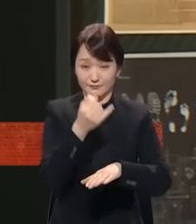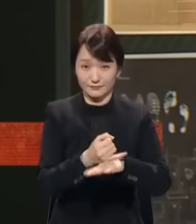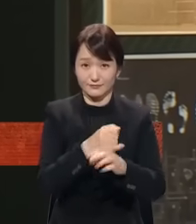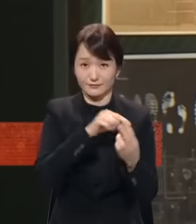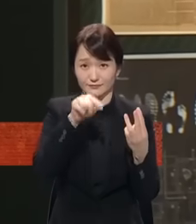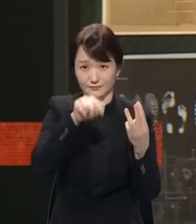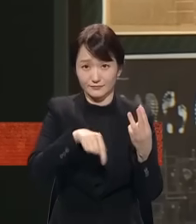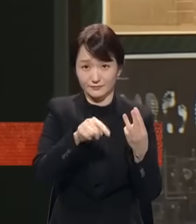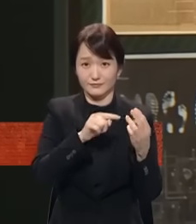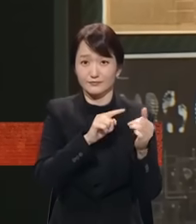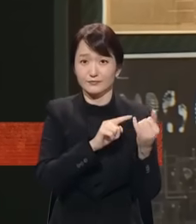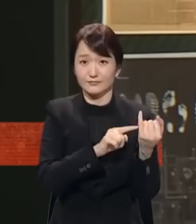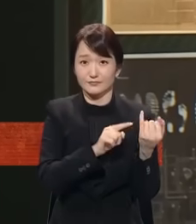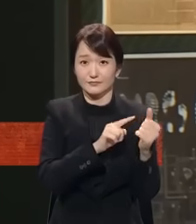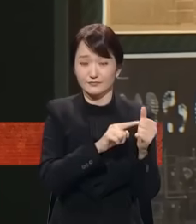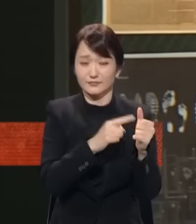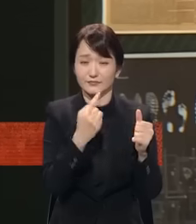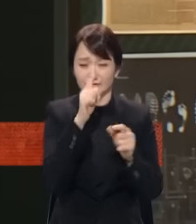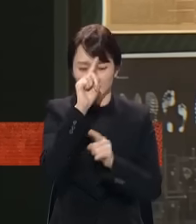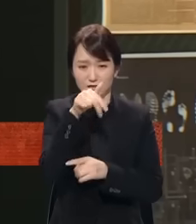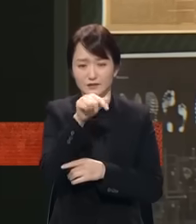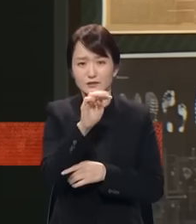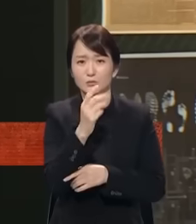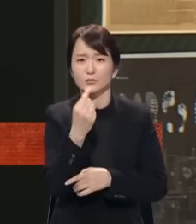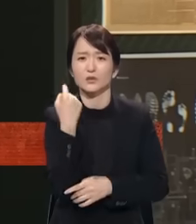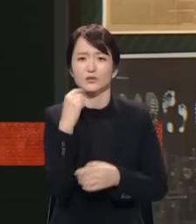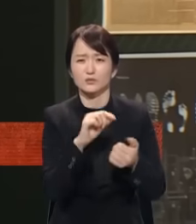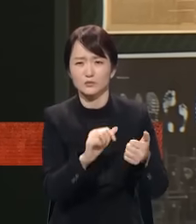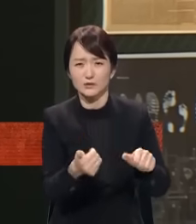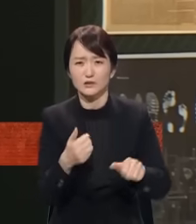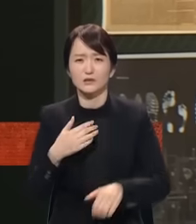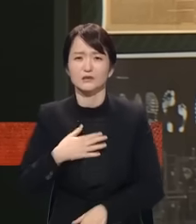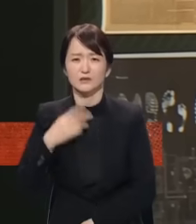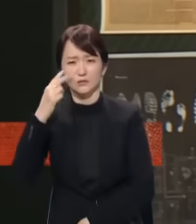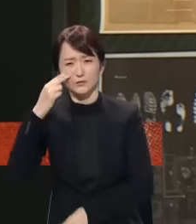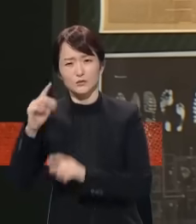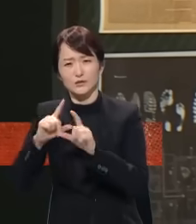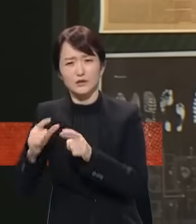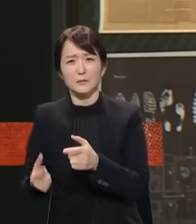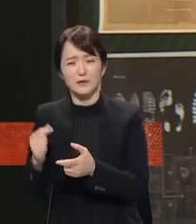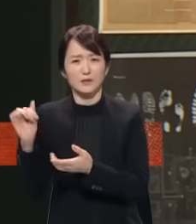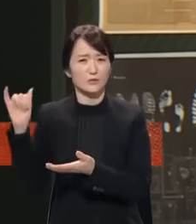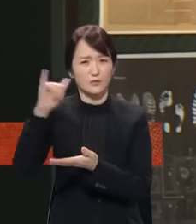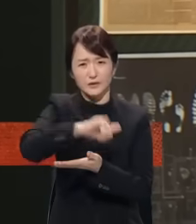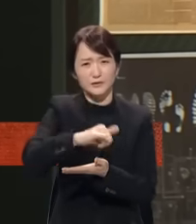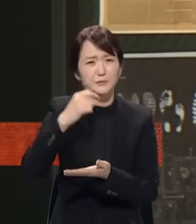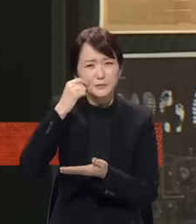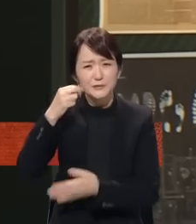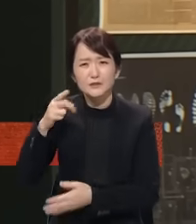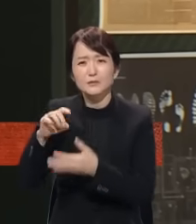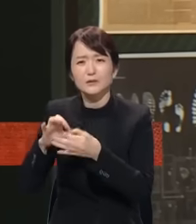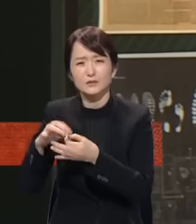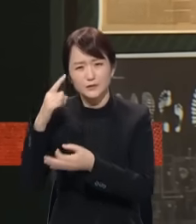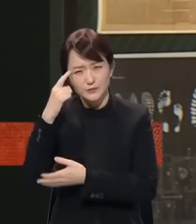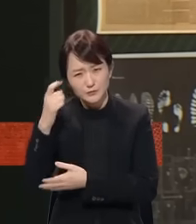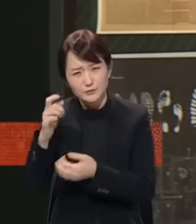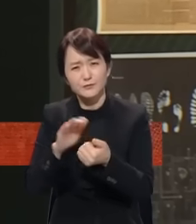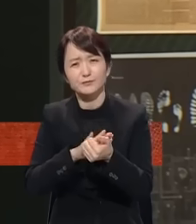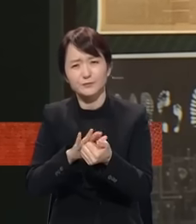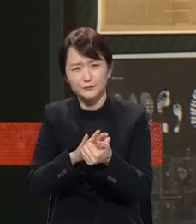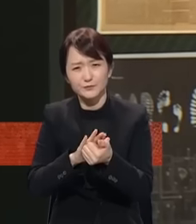삼촌 이재봉님이 어제 별세했다고 해요. 미국 사느라 제가 바로 갈 수가 없어서 사반 통해서라도 추모합니다